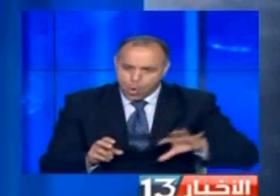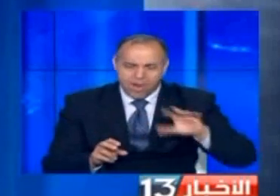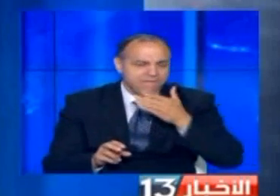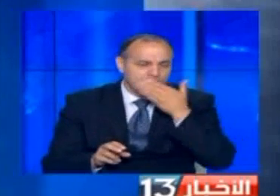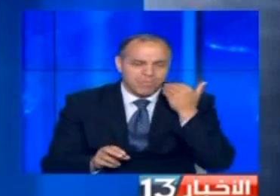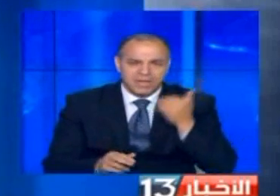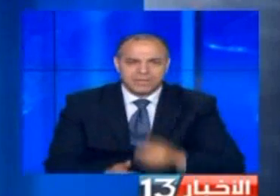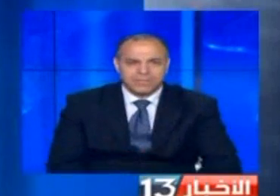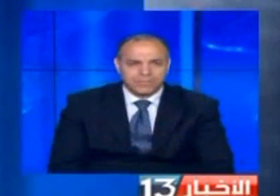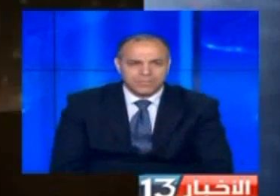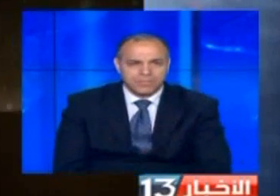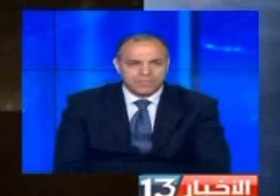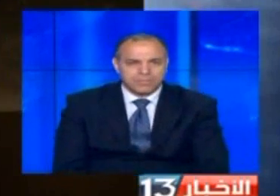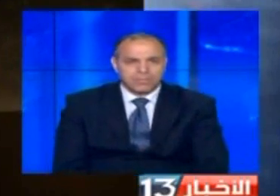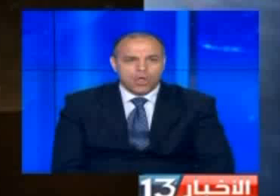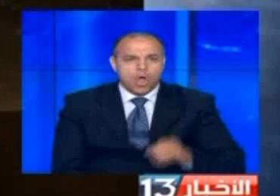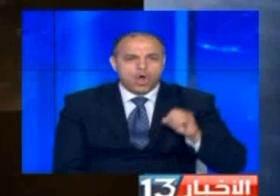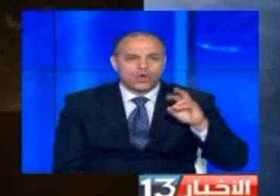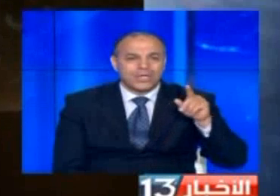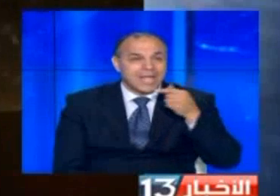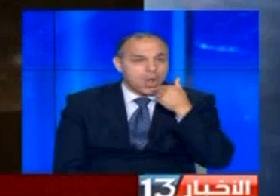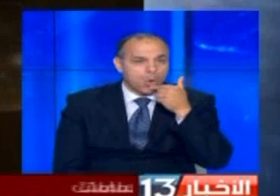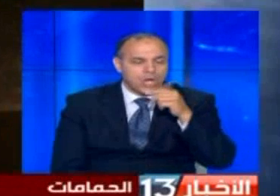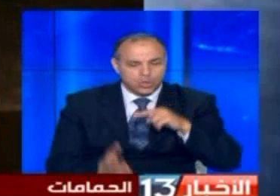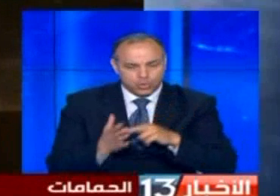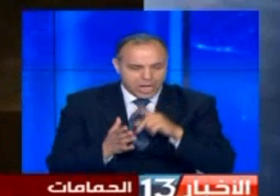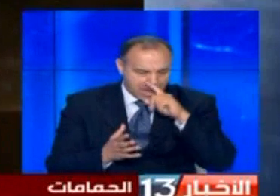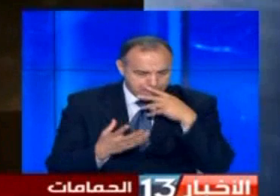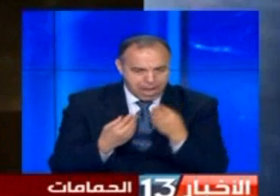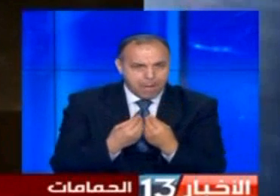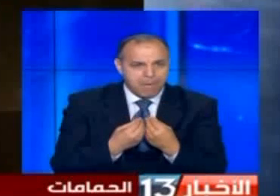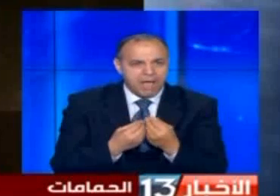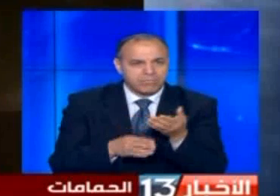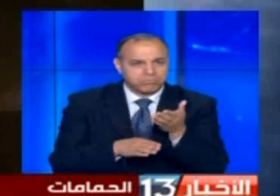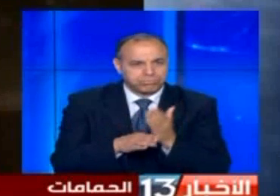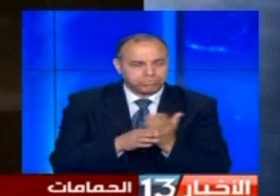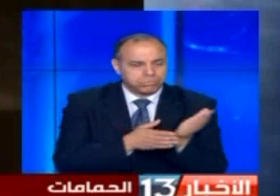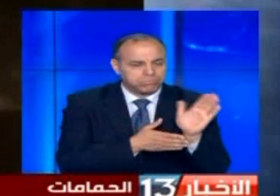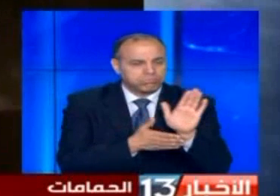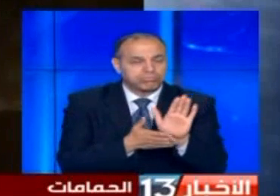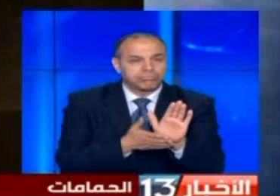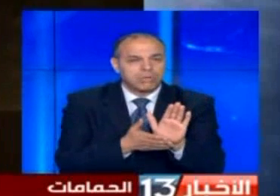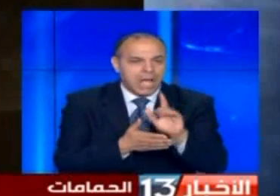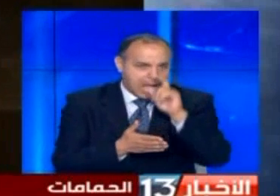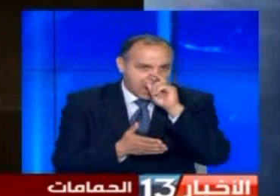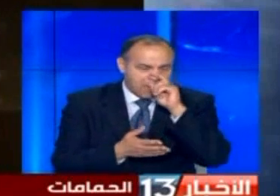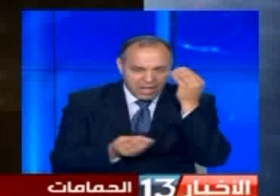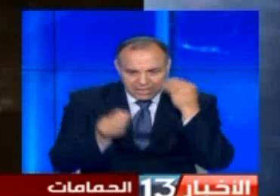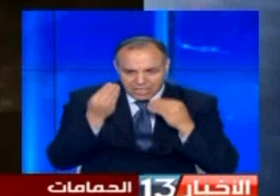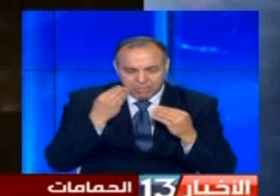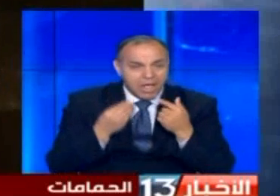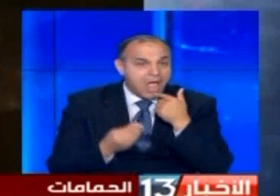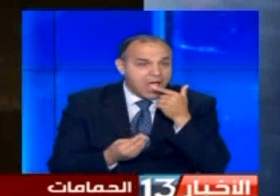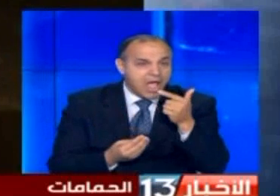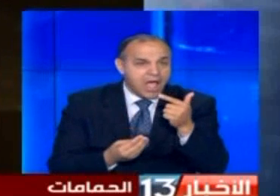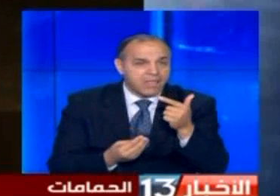رمضان اوركيديا انتاج درامي سوري عربي ضم جهابذه تمثيل العربي تجربه قيل